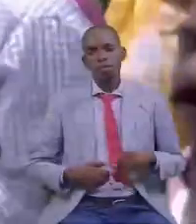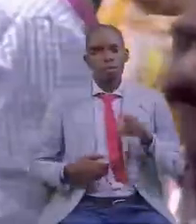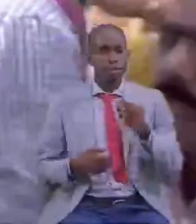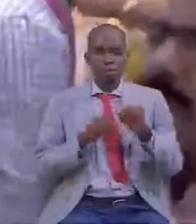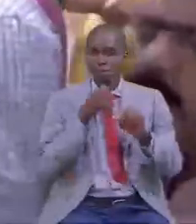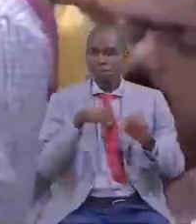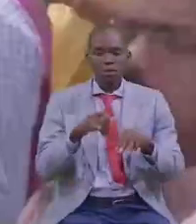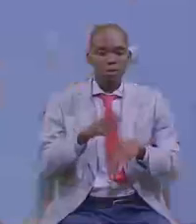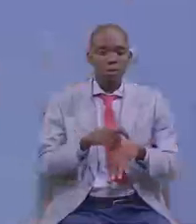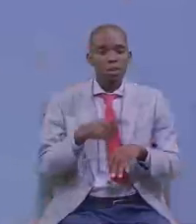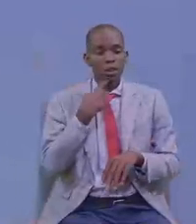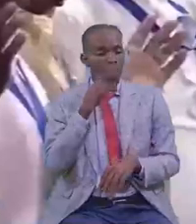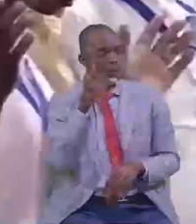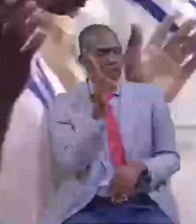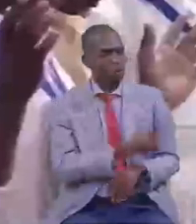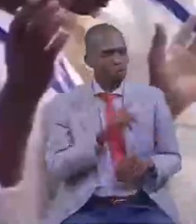Dis non à la fatigue.